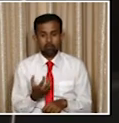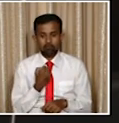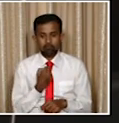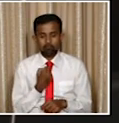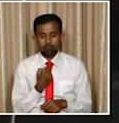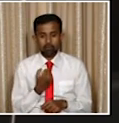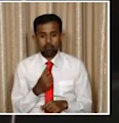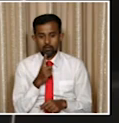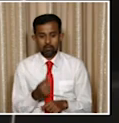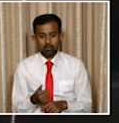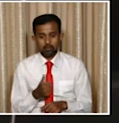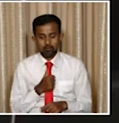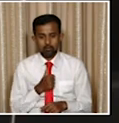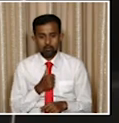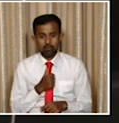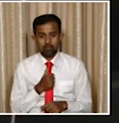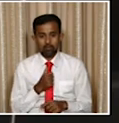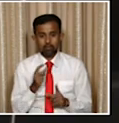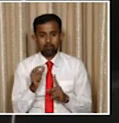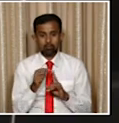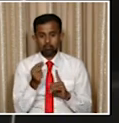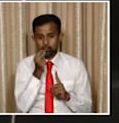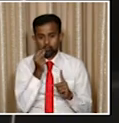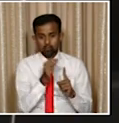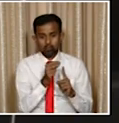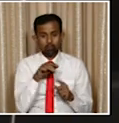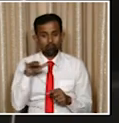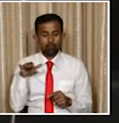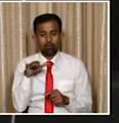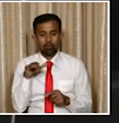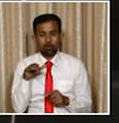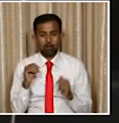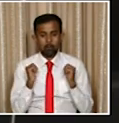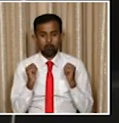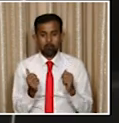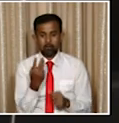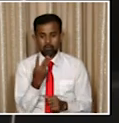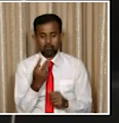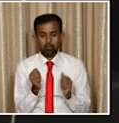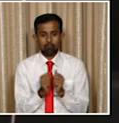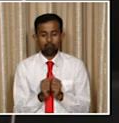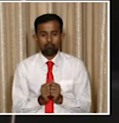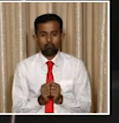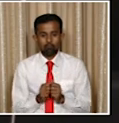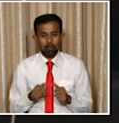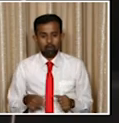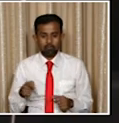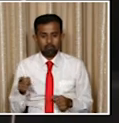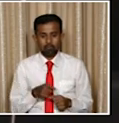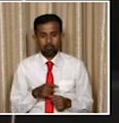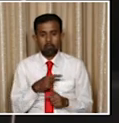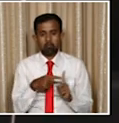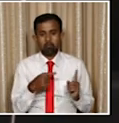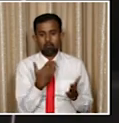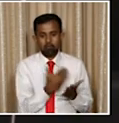ஒரு கிராமத்திலே ரத்மல்யா என்ற கிராமத்திலே ரெண்டு பாலங்களை உடைத்து மூணு வருடங்களாக அந்த மக்கள் போக முடியாமல் வயோதிபர்கள் நடக்க முடியாமல்